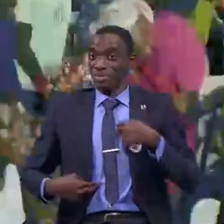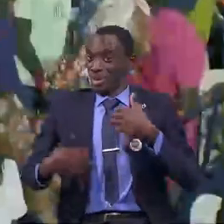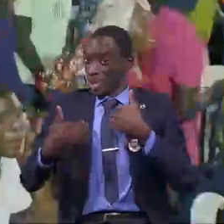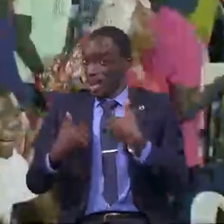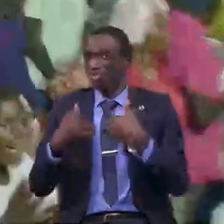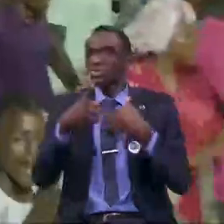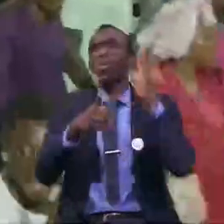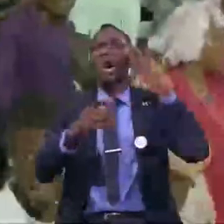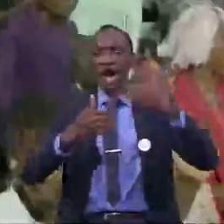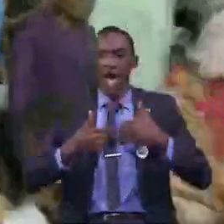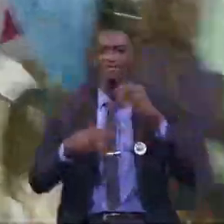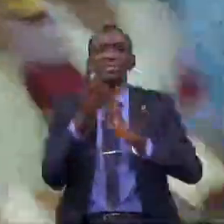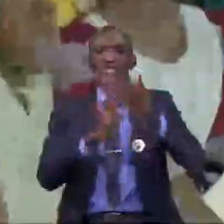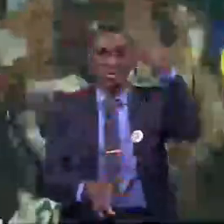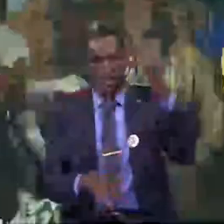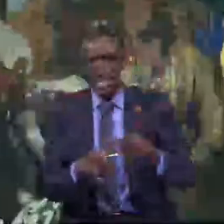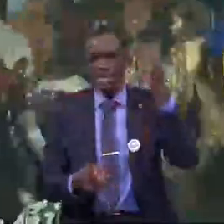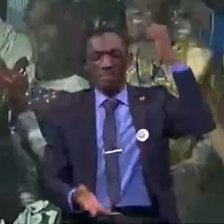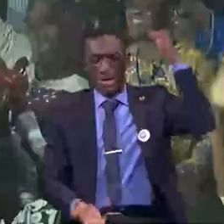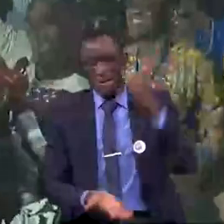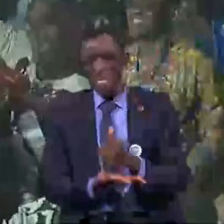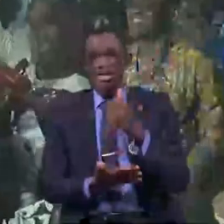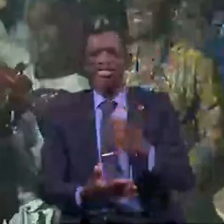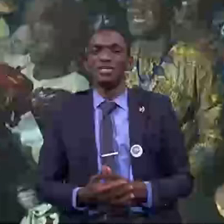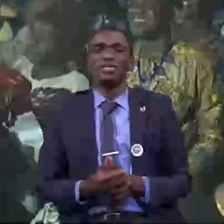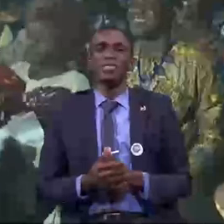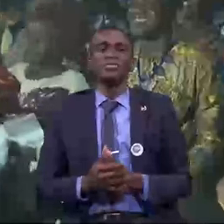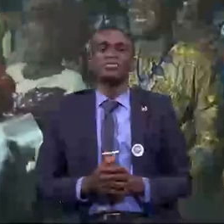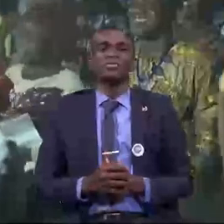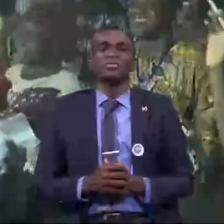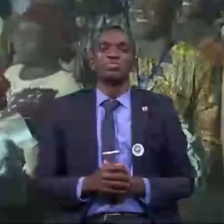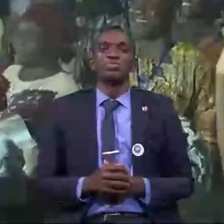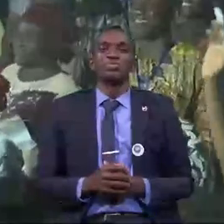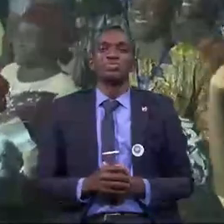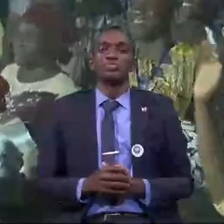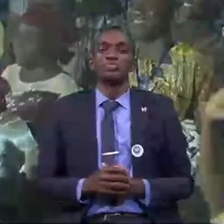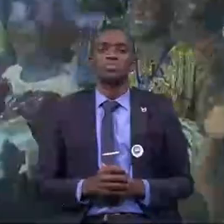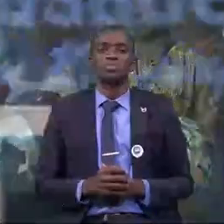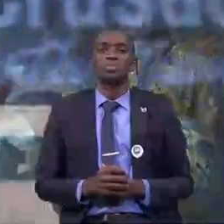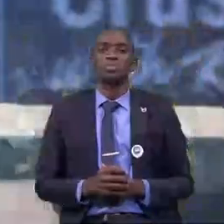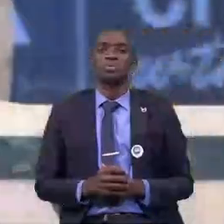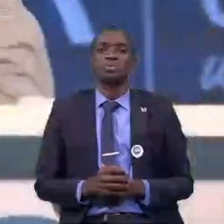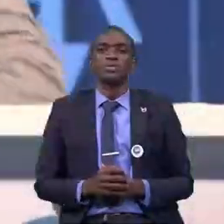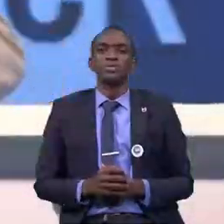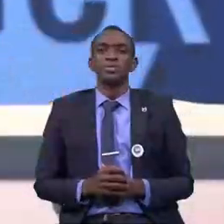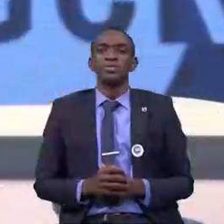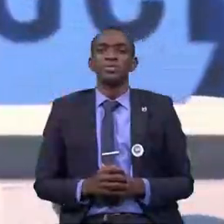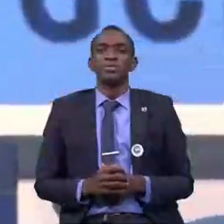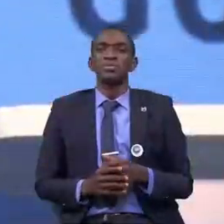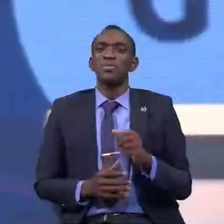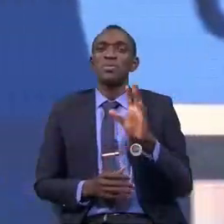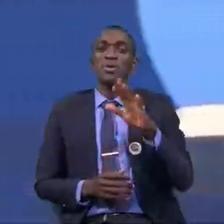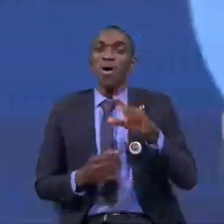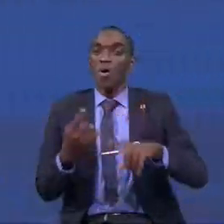Et je suis debout depuis et je ne suis pas fatigué. Je suis votre père. La santé que j'ai, vous l'aurez aussi.